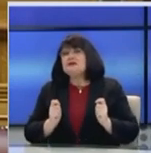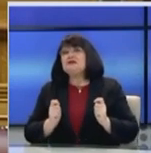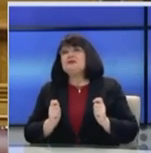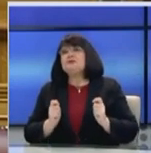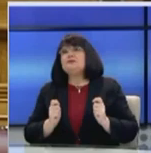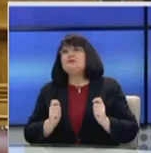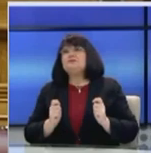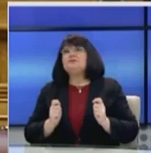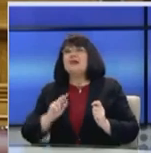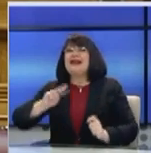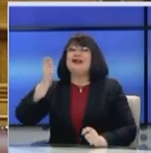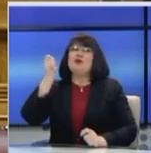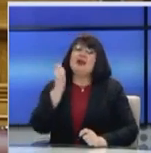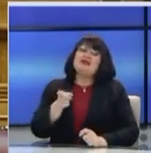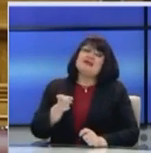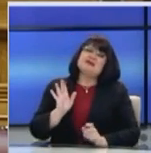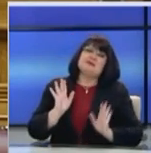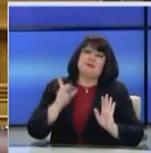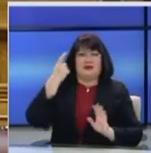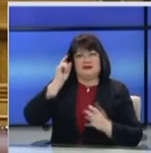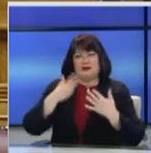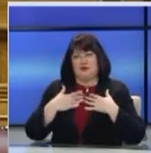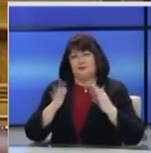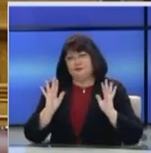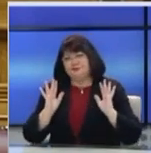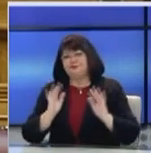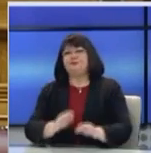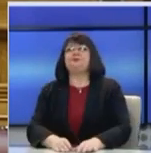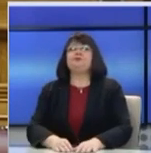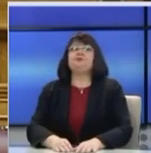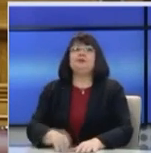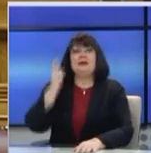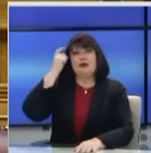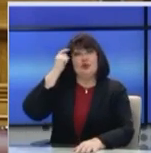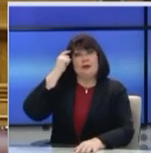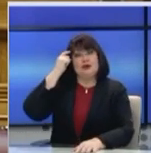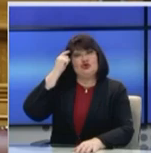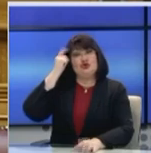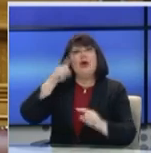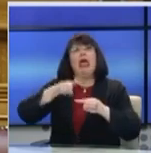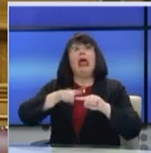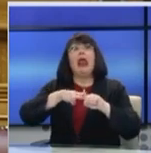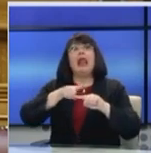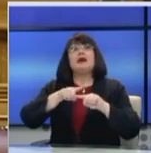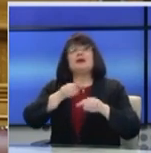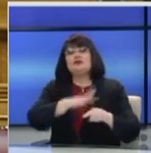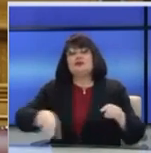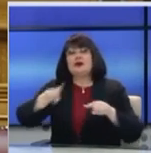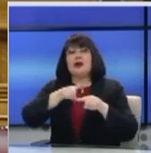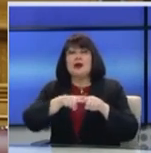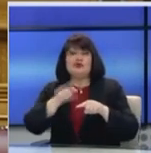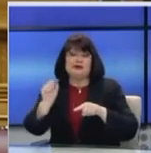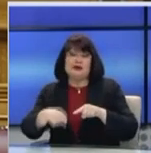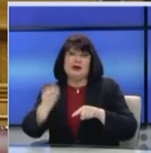χρόνια που ήσασταν στην αντιπολίτευση, νομίζω ότι σε μεγάλο βαθμό έχει κριθεί από τον ελληνικό λαό, εάν πραγματικά